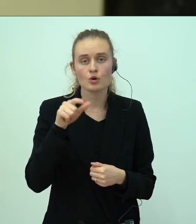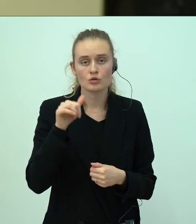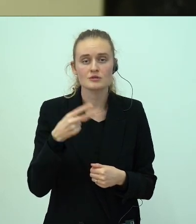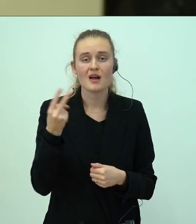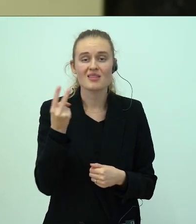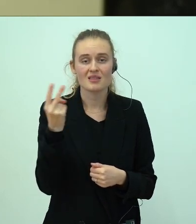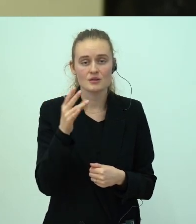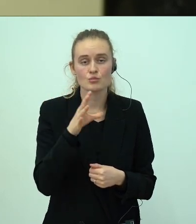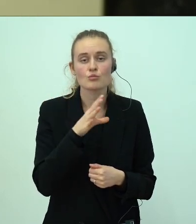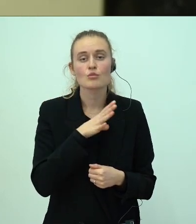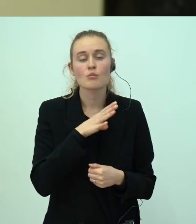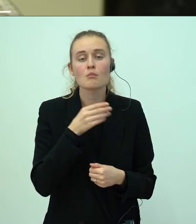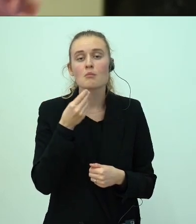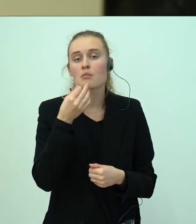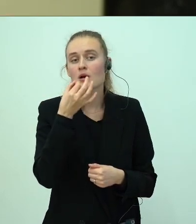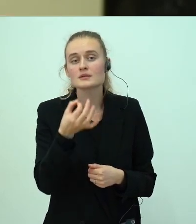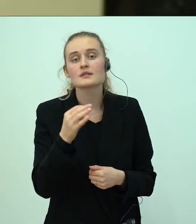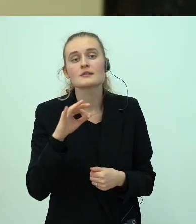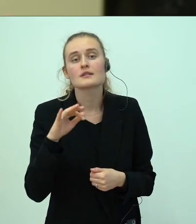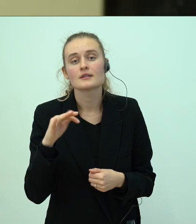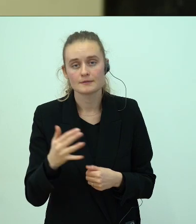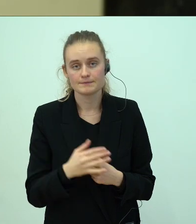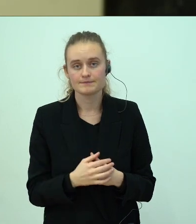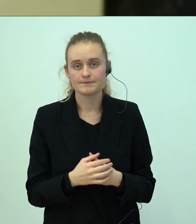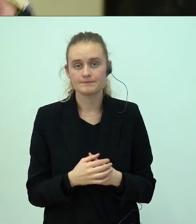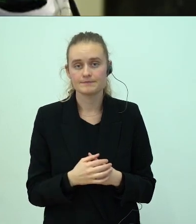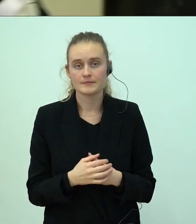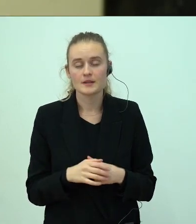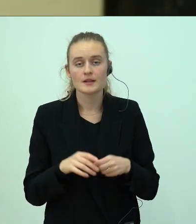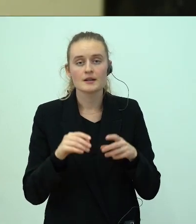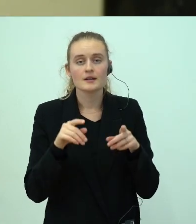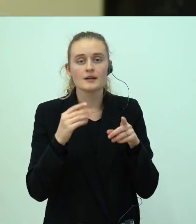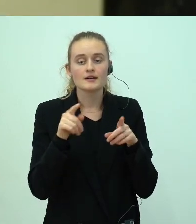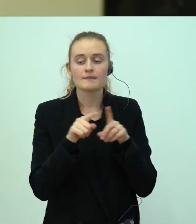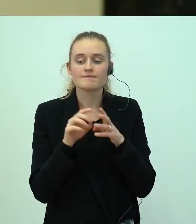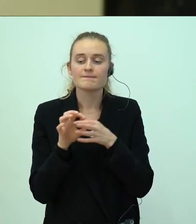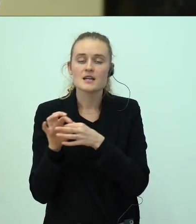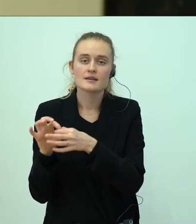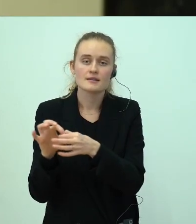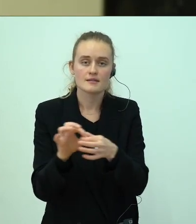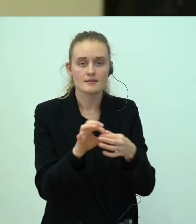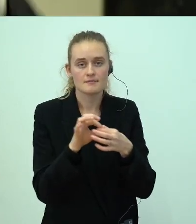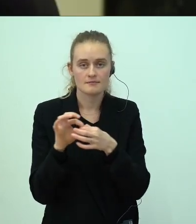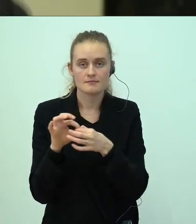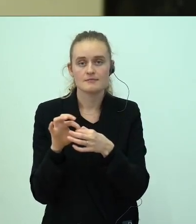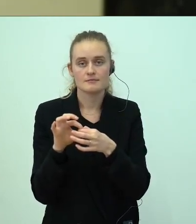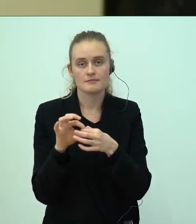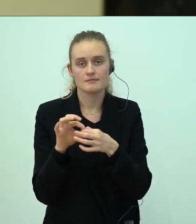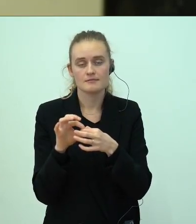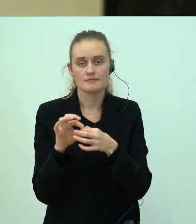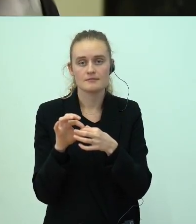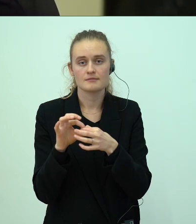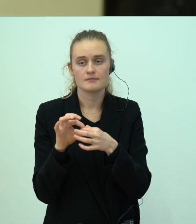Tai yra tas bendrumo, vienybės jausmas, kuris turėtų mus